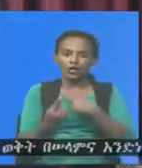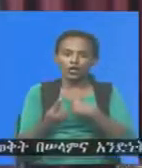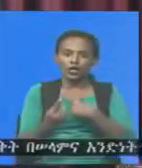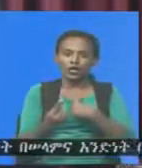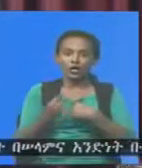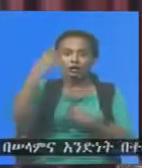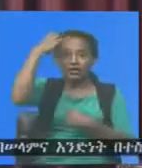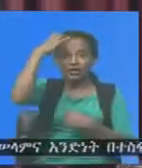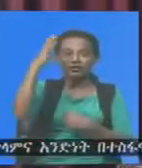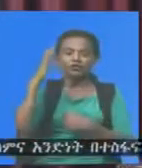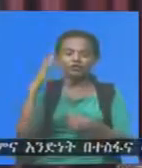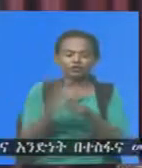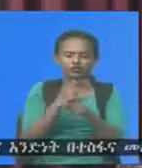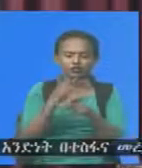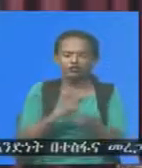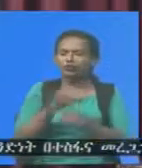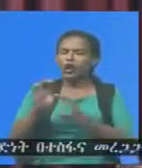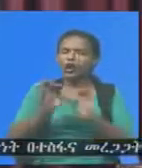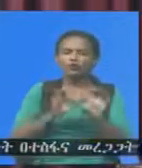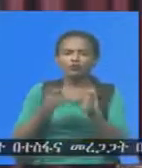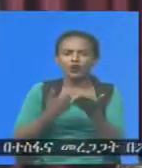መንግስትም